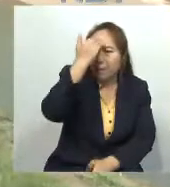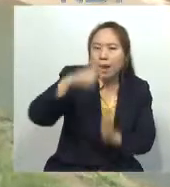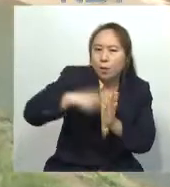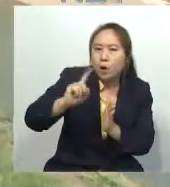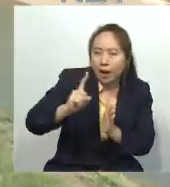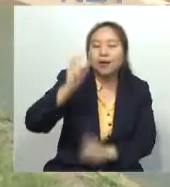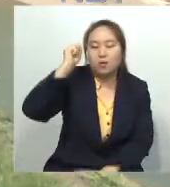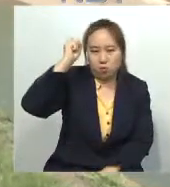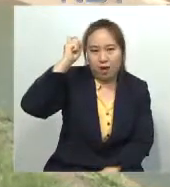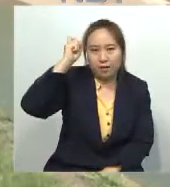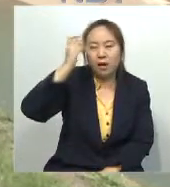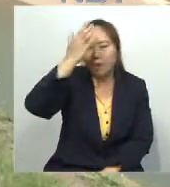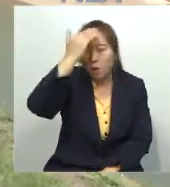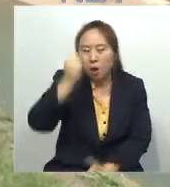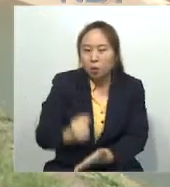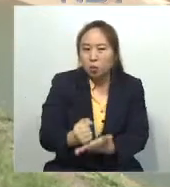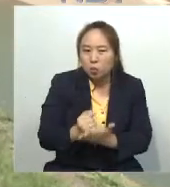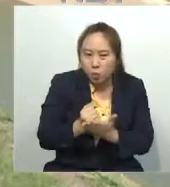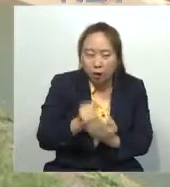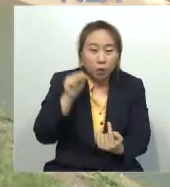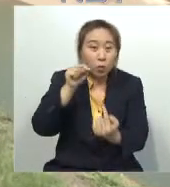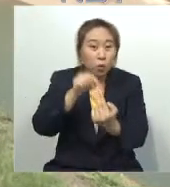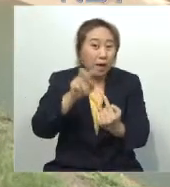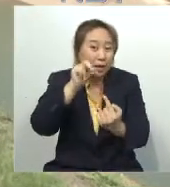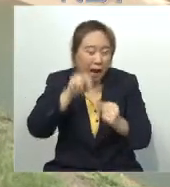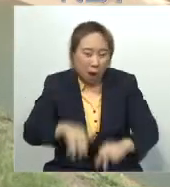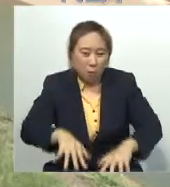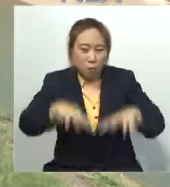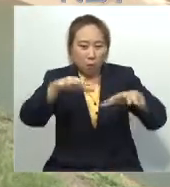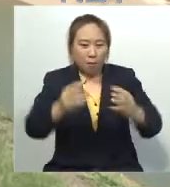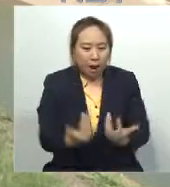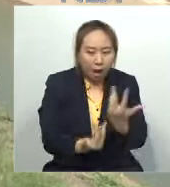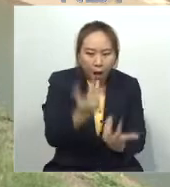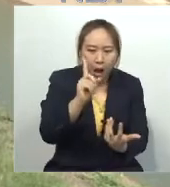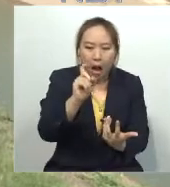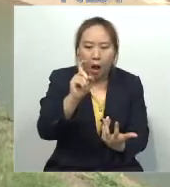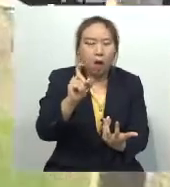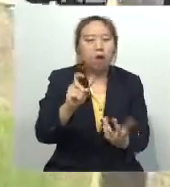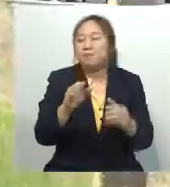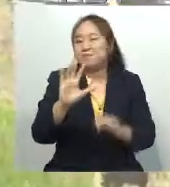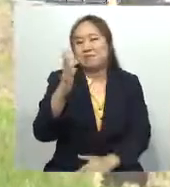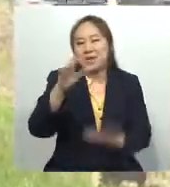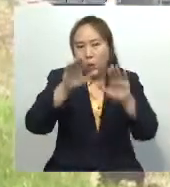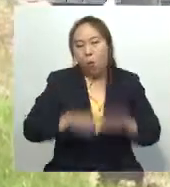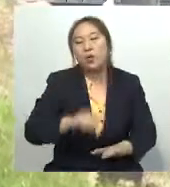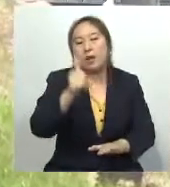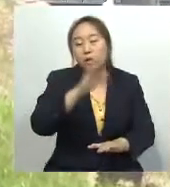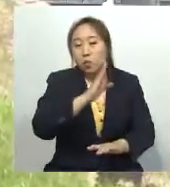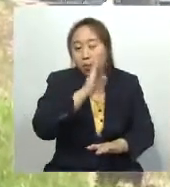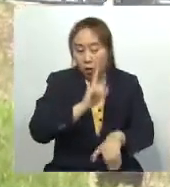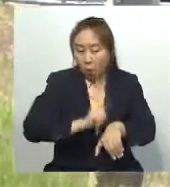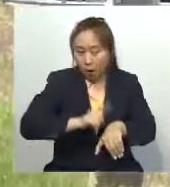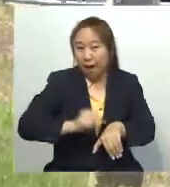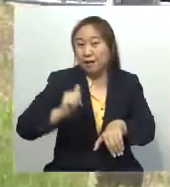รอย่างน้อยก็จะได้ลดความเสียหายในช่วงที่เกิดน้ำท่วมเพราะยังหากว่าใช้การปลูก